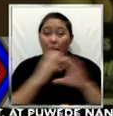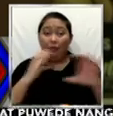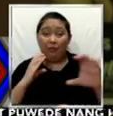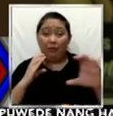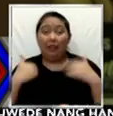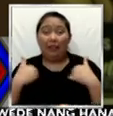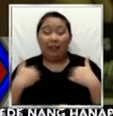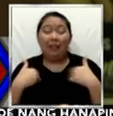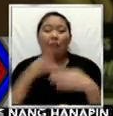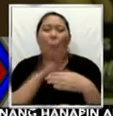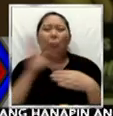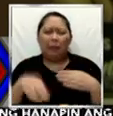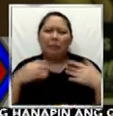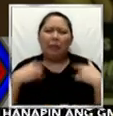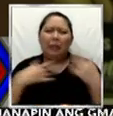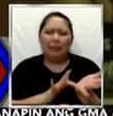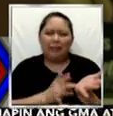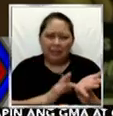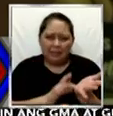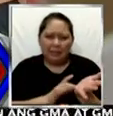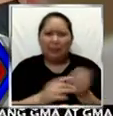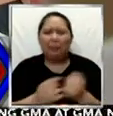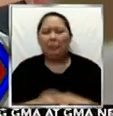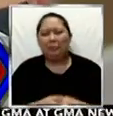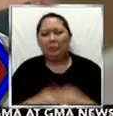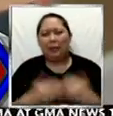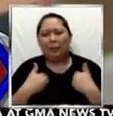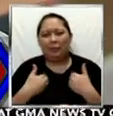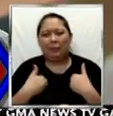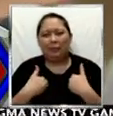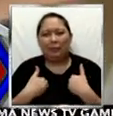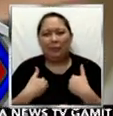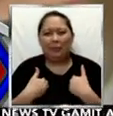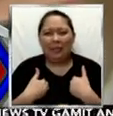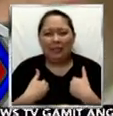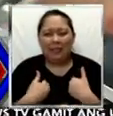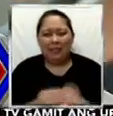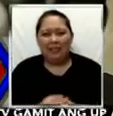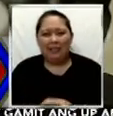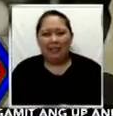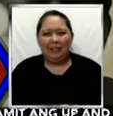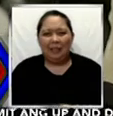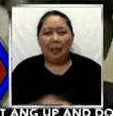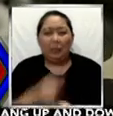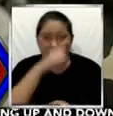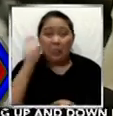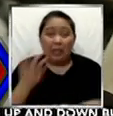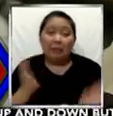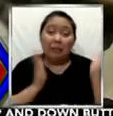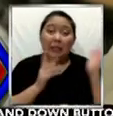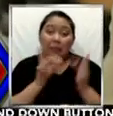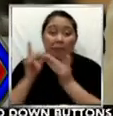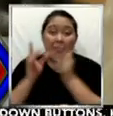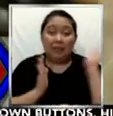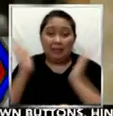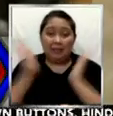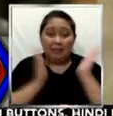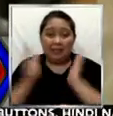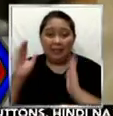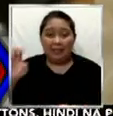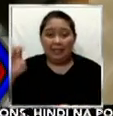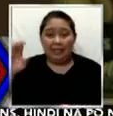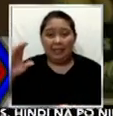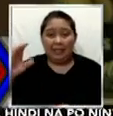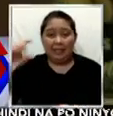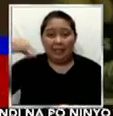community quarantine. Kalimit tayo, mga bata eh. Misan, makatiis na, hindi lalabas, maglalaro sa krasada. Ngayon, tutuli ka